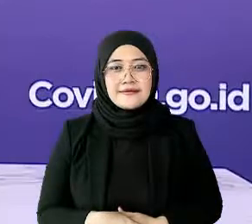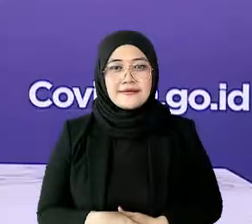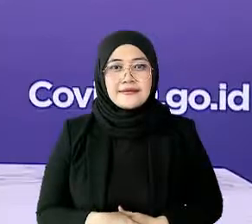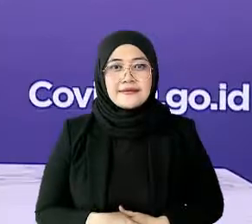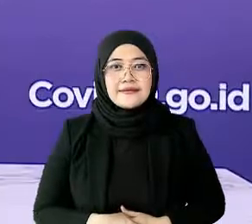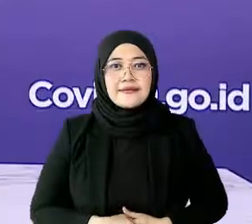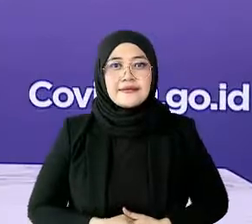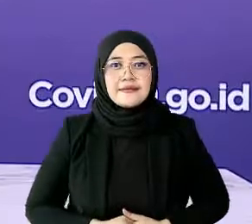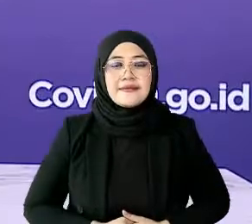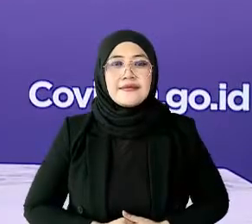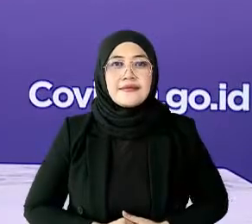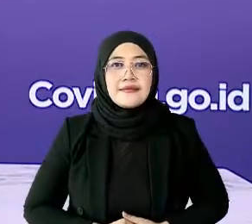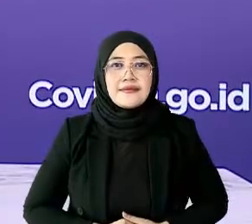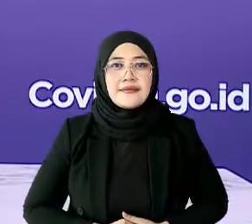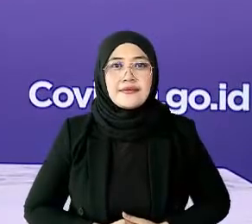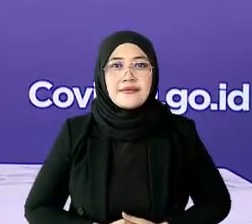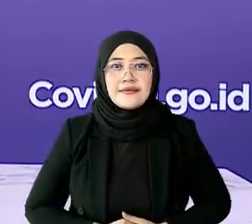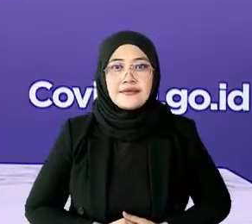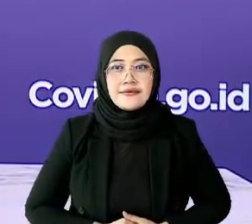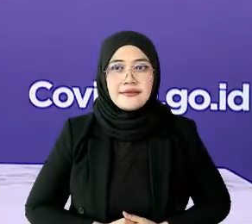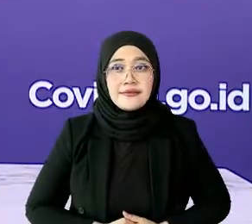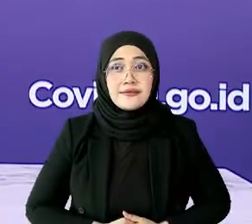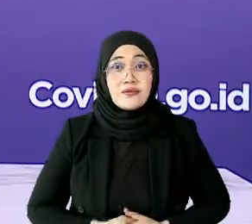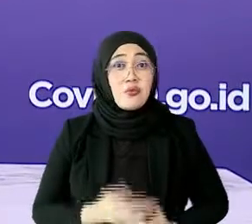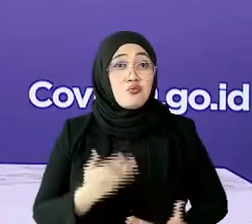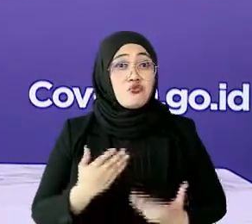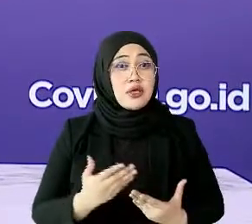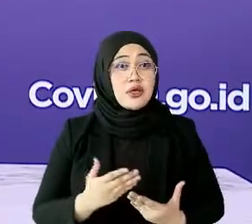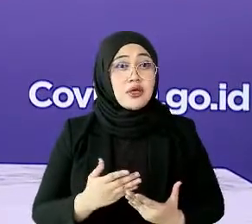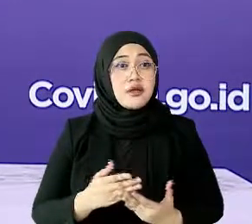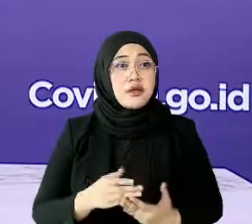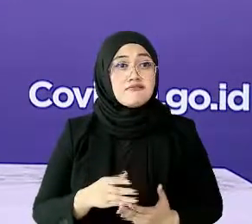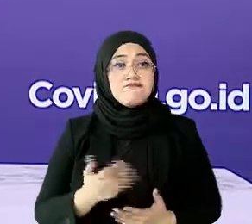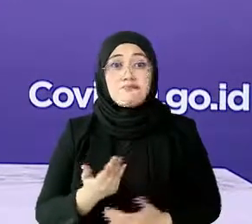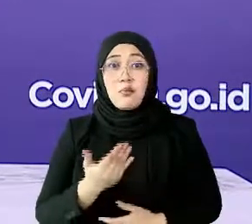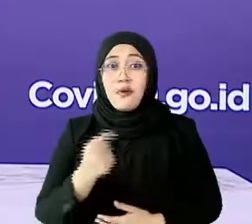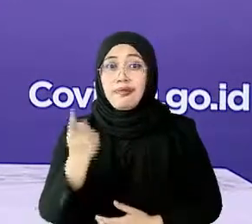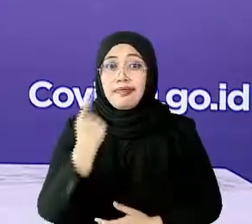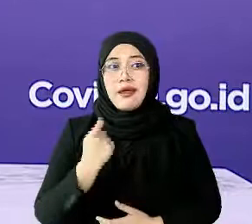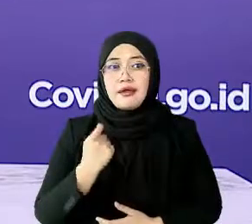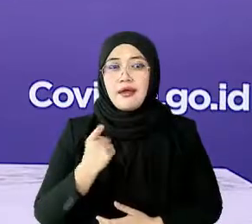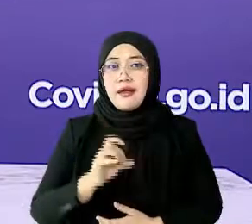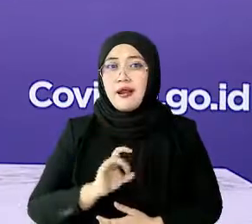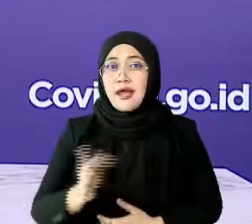Hai Mungkin ada lagi yang lain silakan